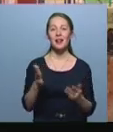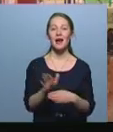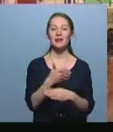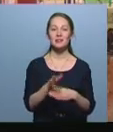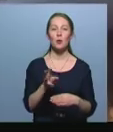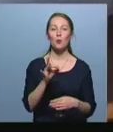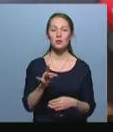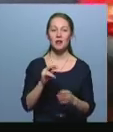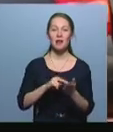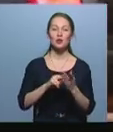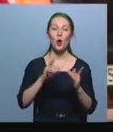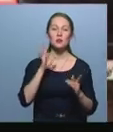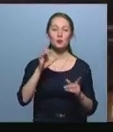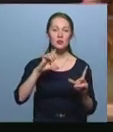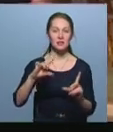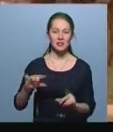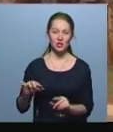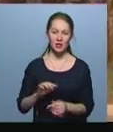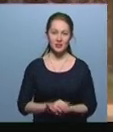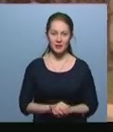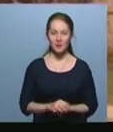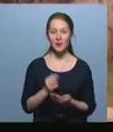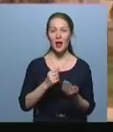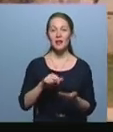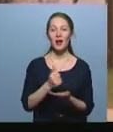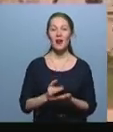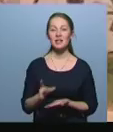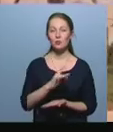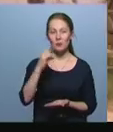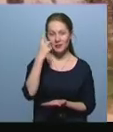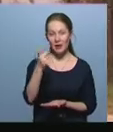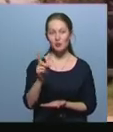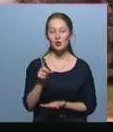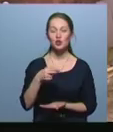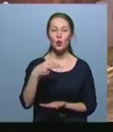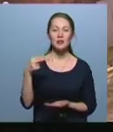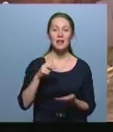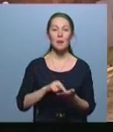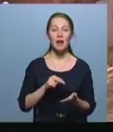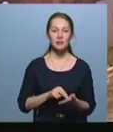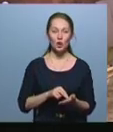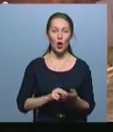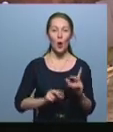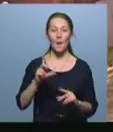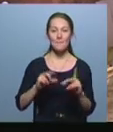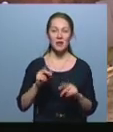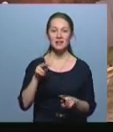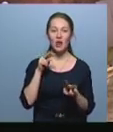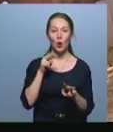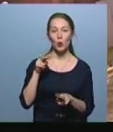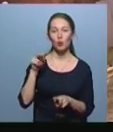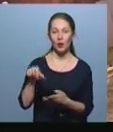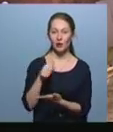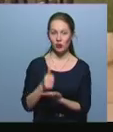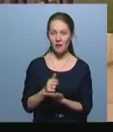мусора тарифы будут снижаться, сообщил замминистра. Глава республики сообщил, что тема тарифов на ТКО под его личным контролем. Роман